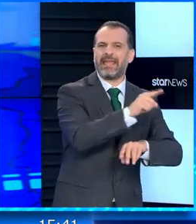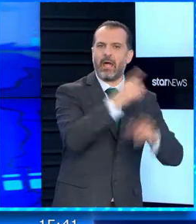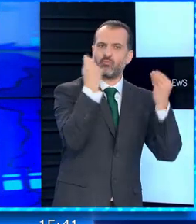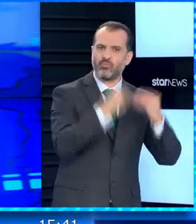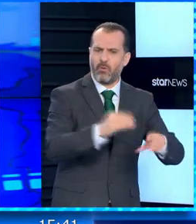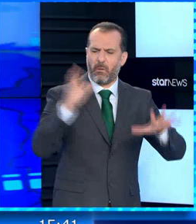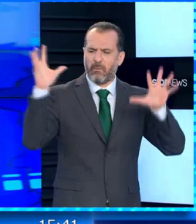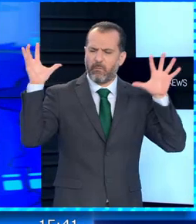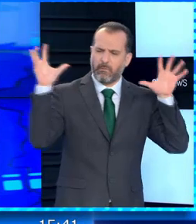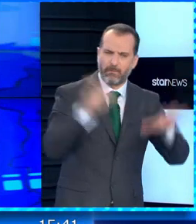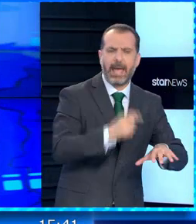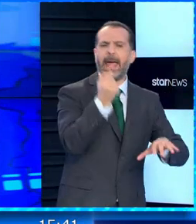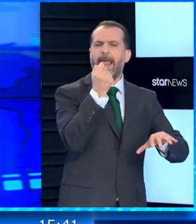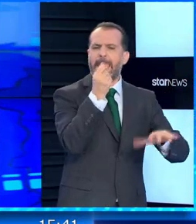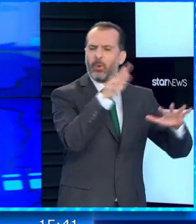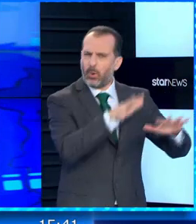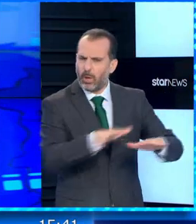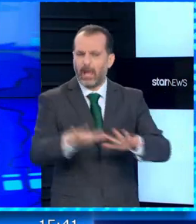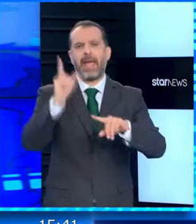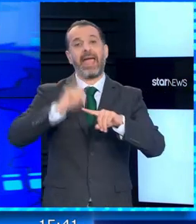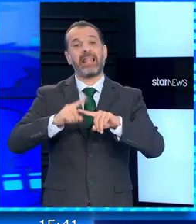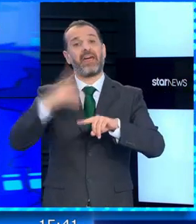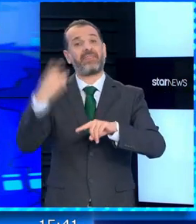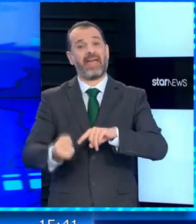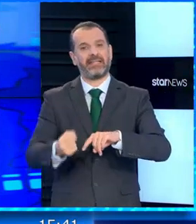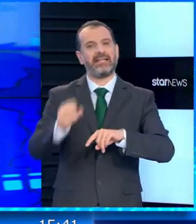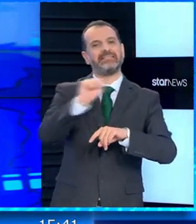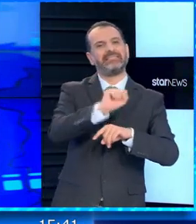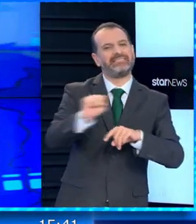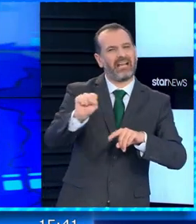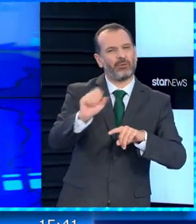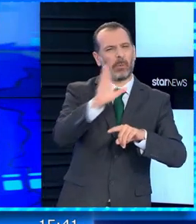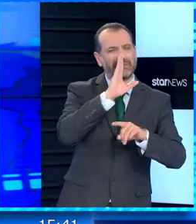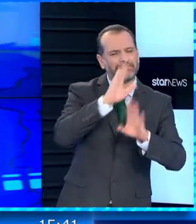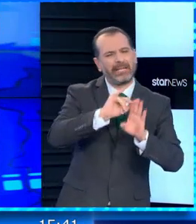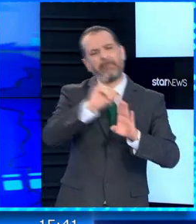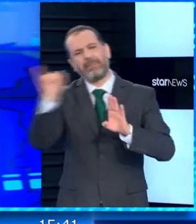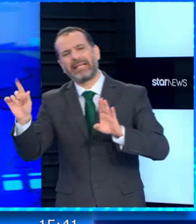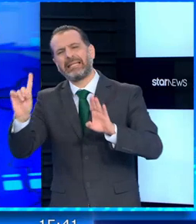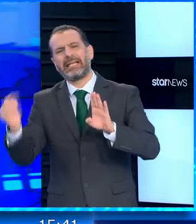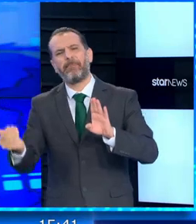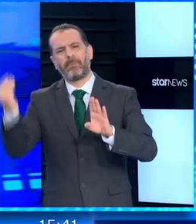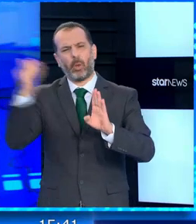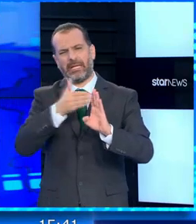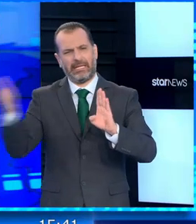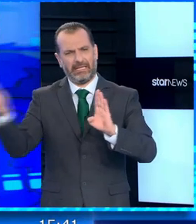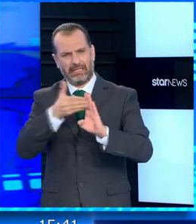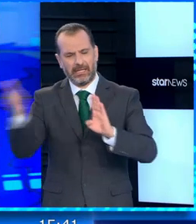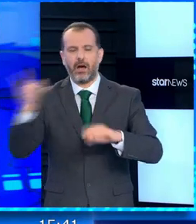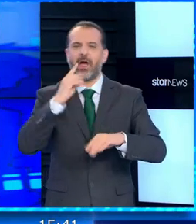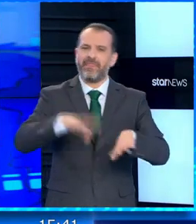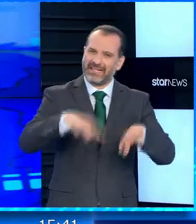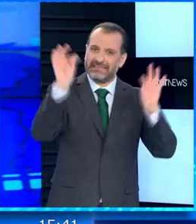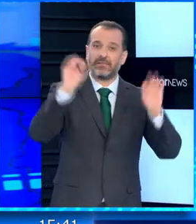θα προκαλέσει και στη χώρα από το Σαββατοκύριακο το μεσημέρι έως το πρωί της Κυριακής βροχές και καταιγίδες από το